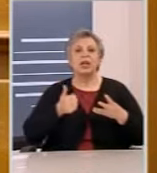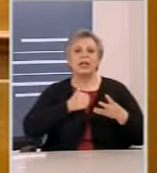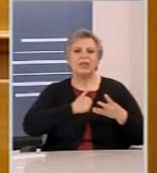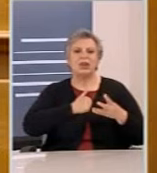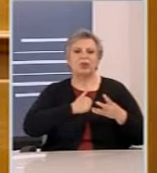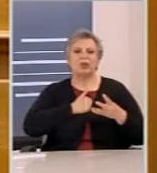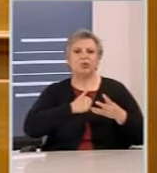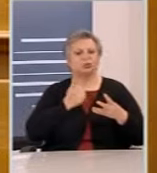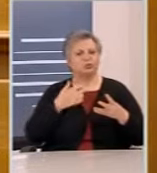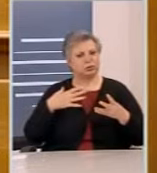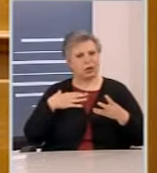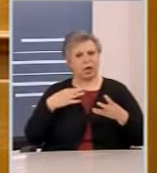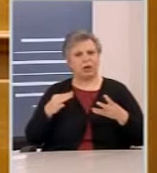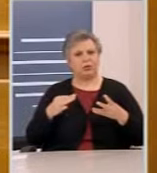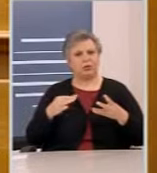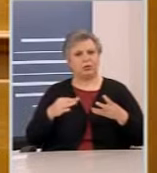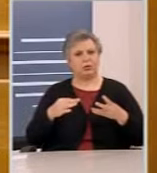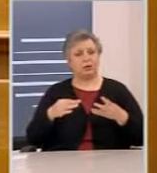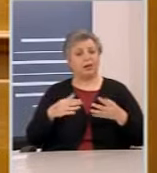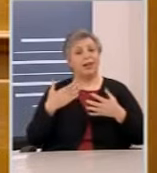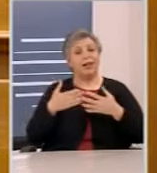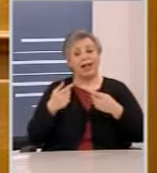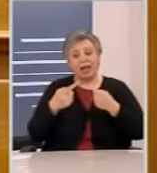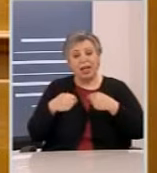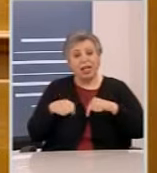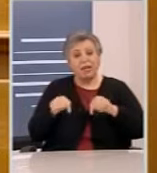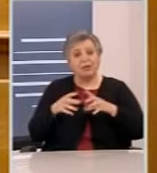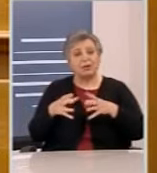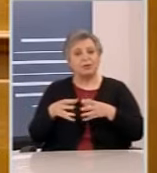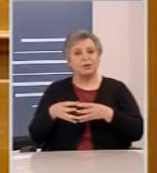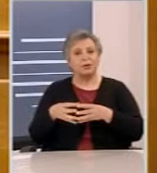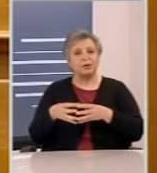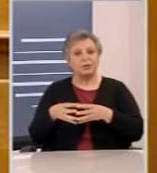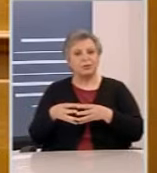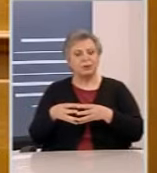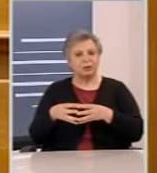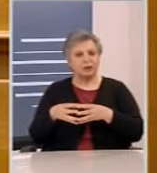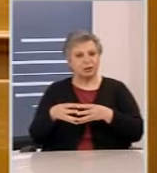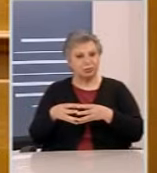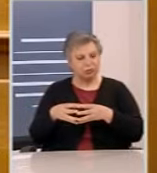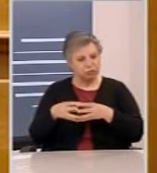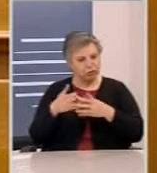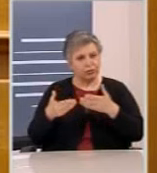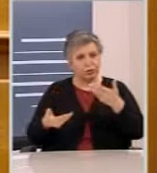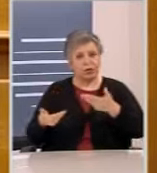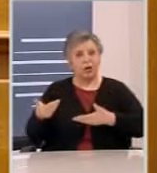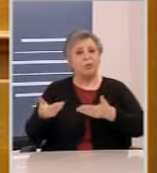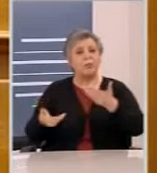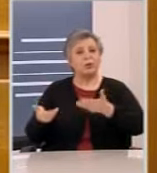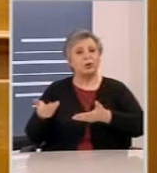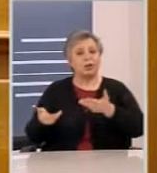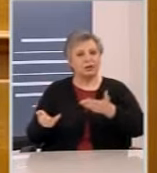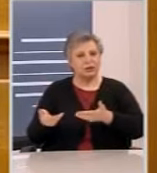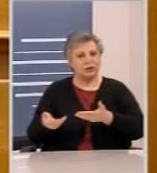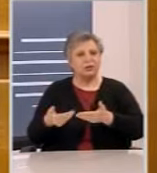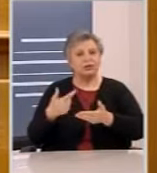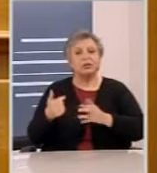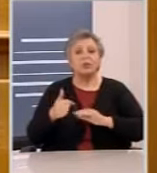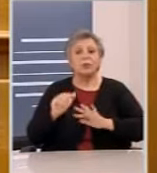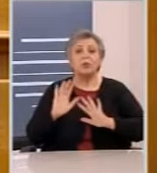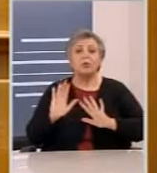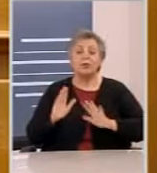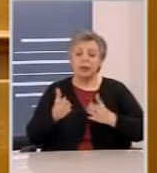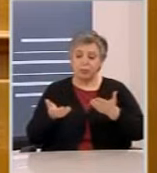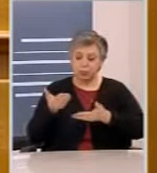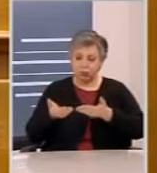νόμος. Αυτή λοιπόν η επιτροπή κατέληξε σε προτάσεις και εμείς επιλέξαμε